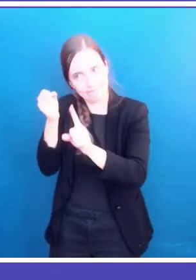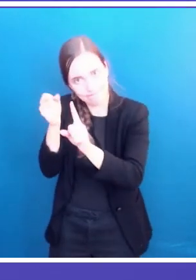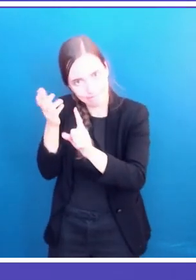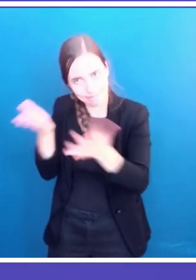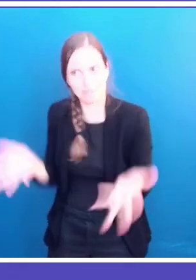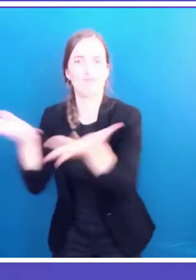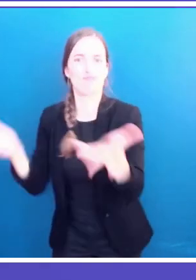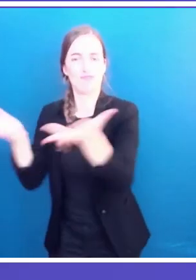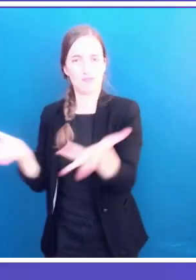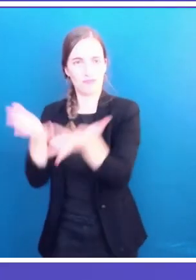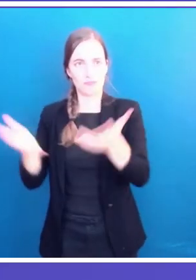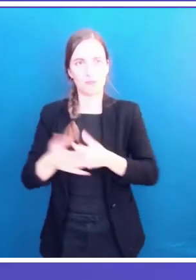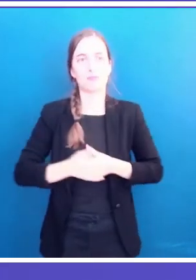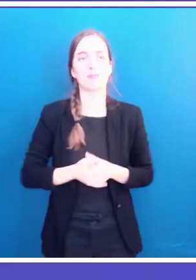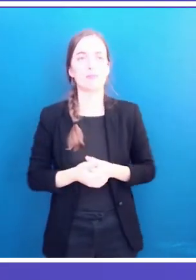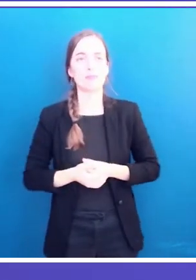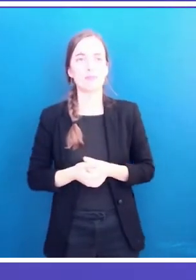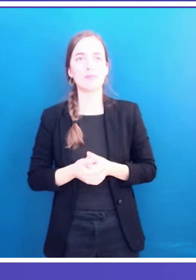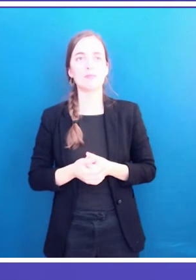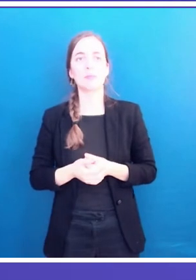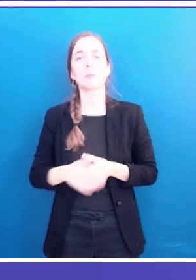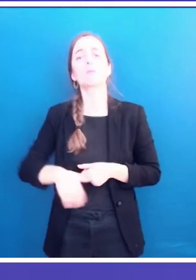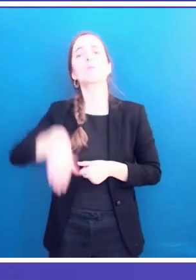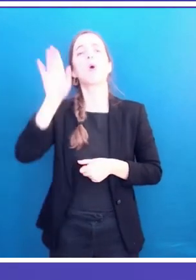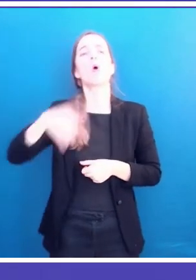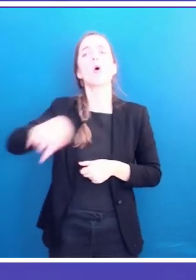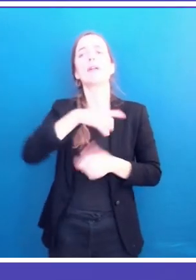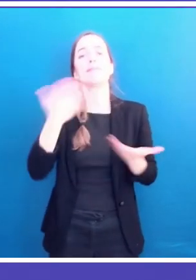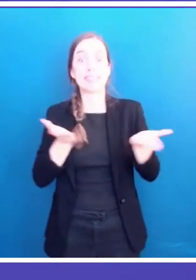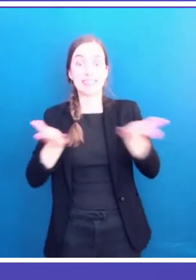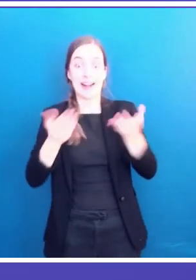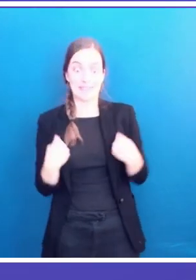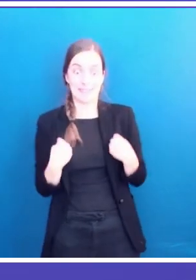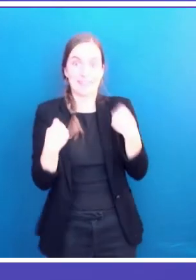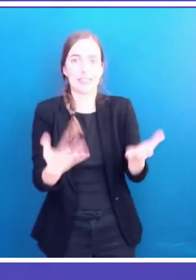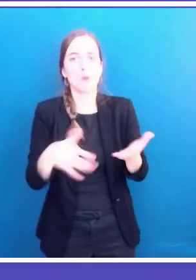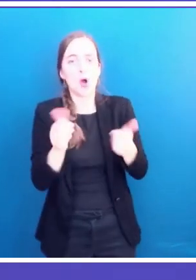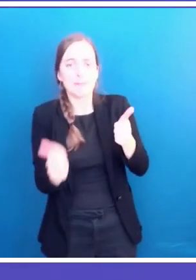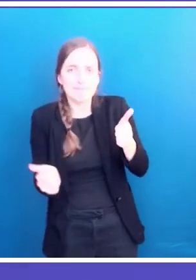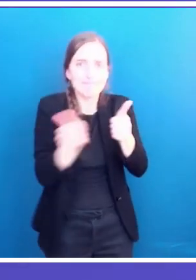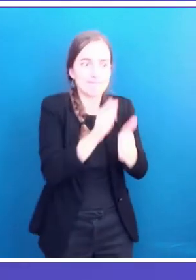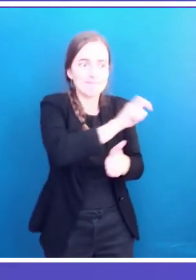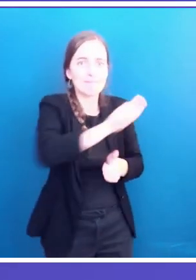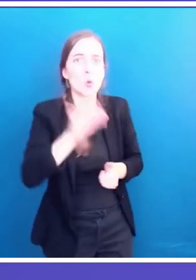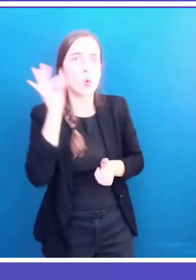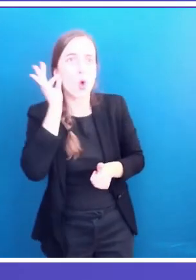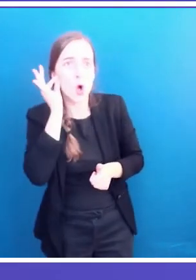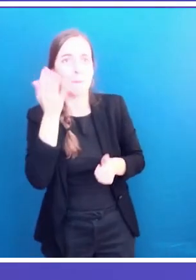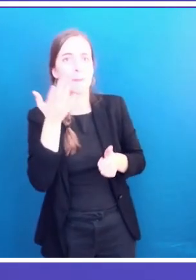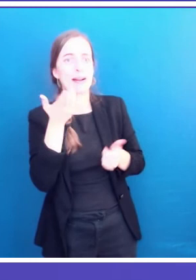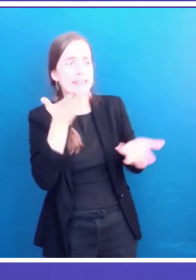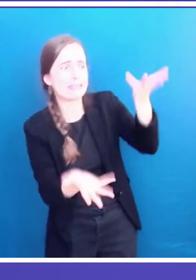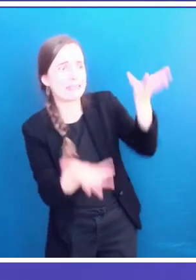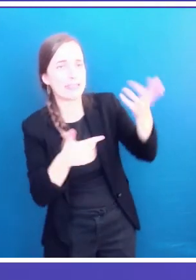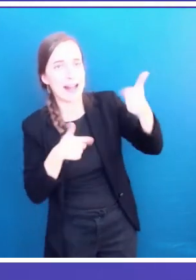الجمعيات في الصدارة من حيث مساعدة المرأة، هي تساعد المرأة وتقدم الخدمات بشكل مباشر،